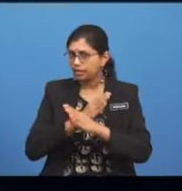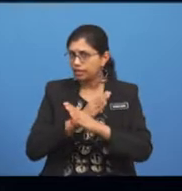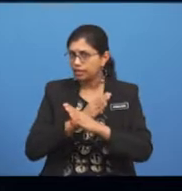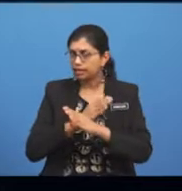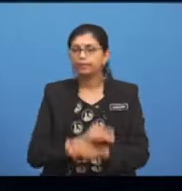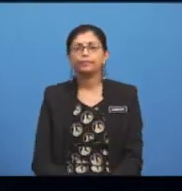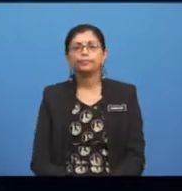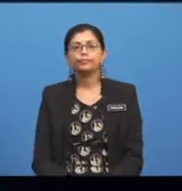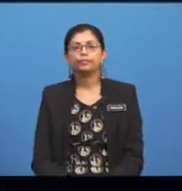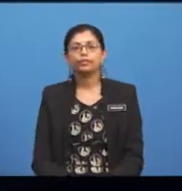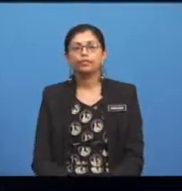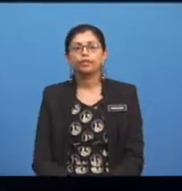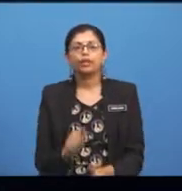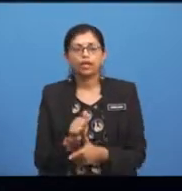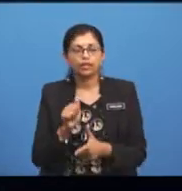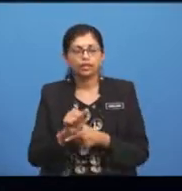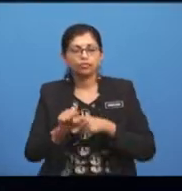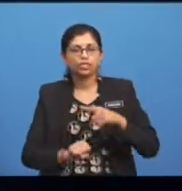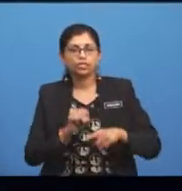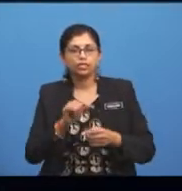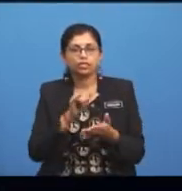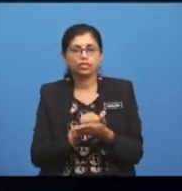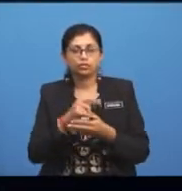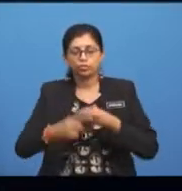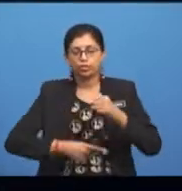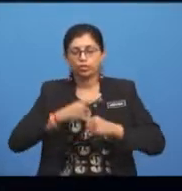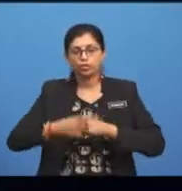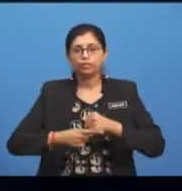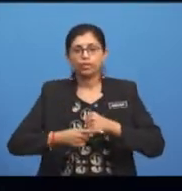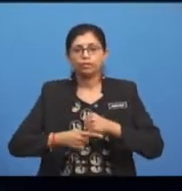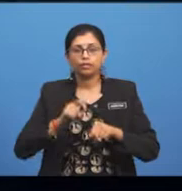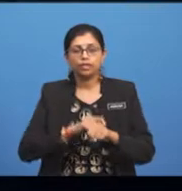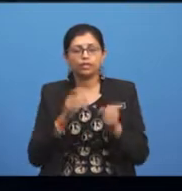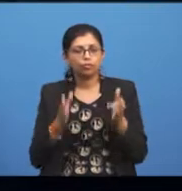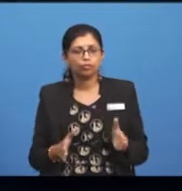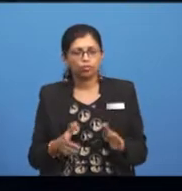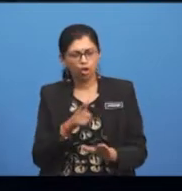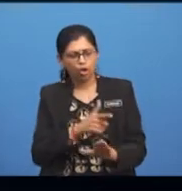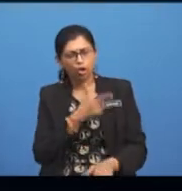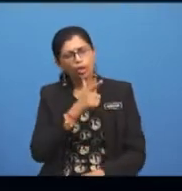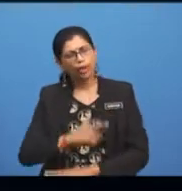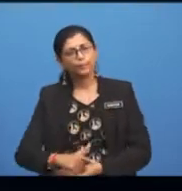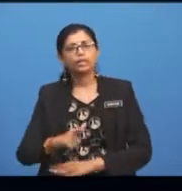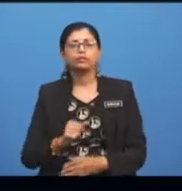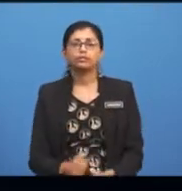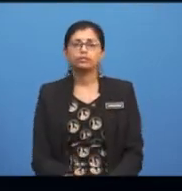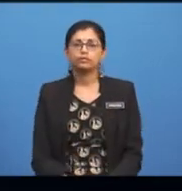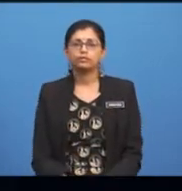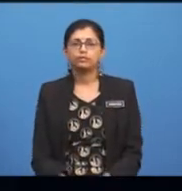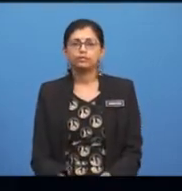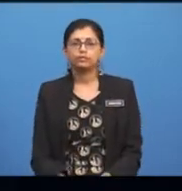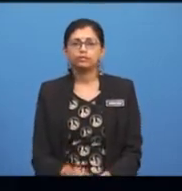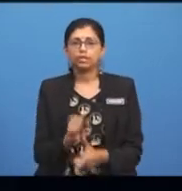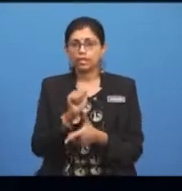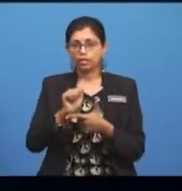Atau satelit tersebut mengorbit pada tempoh masa yang lebih lama? Ataupun lebih